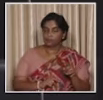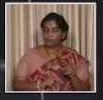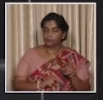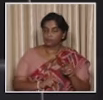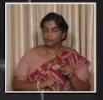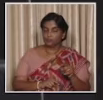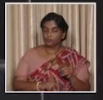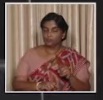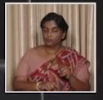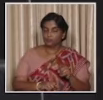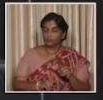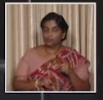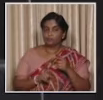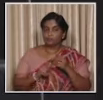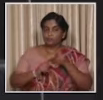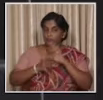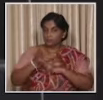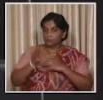වැසිෂයේ පිළිබඳව